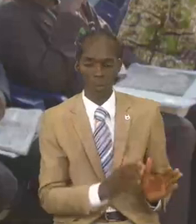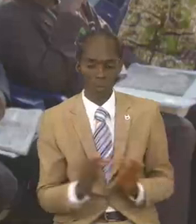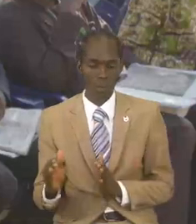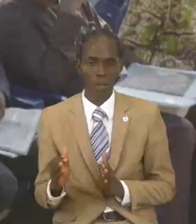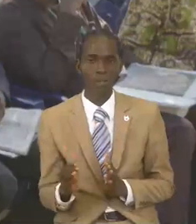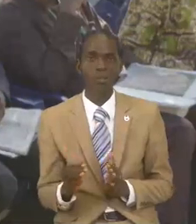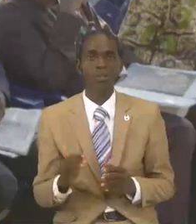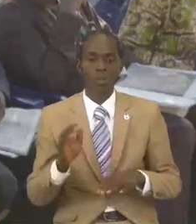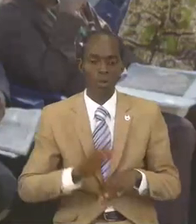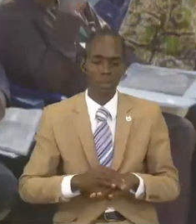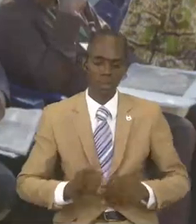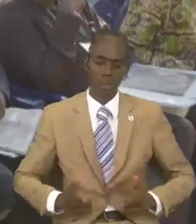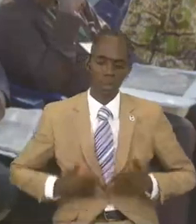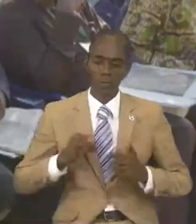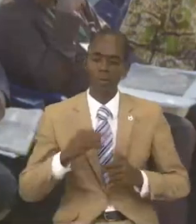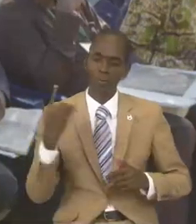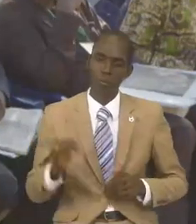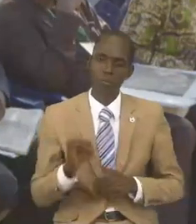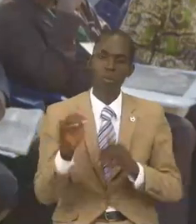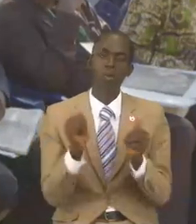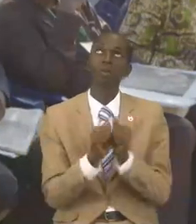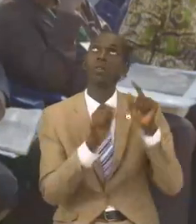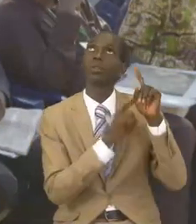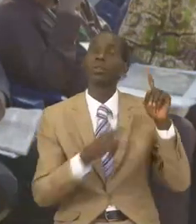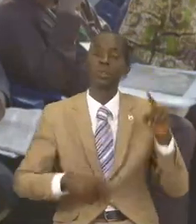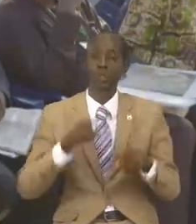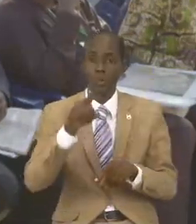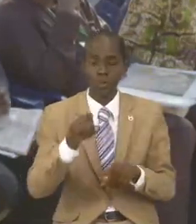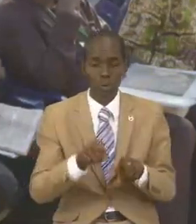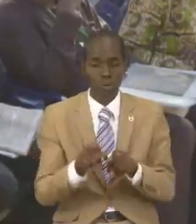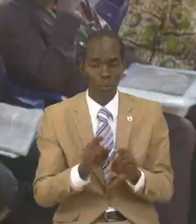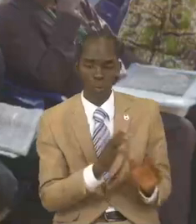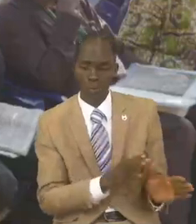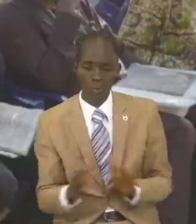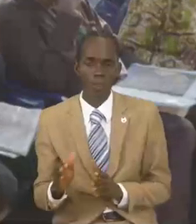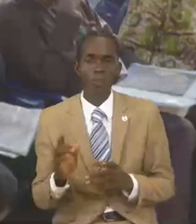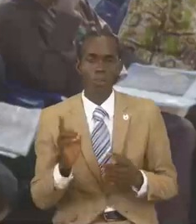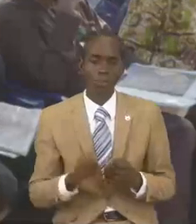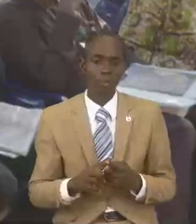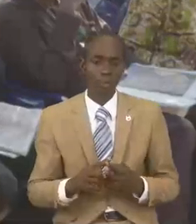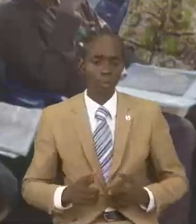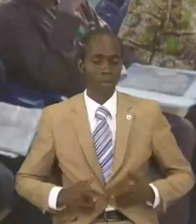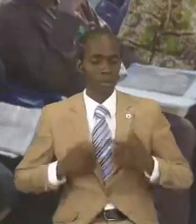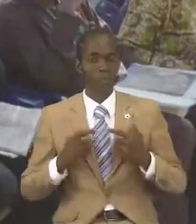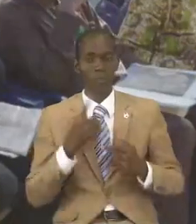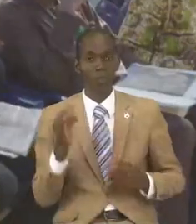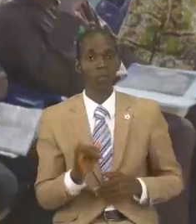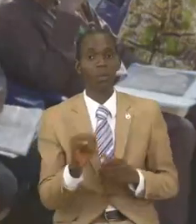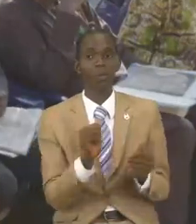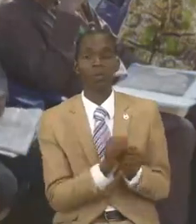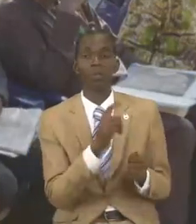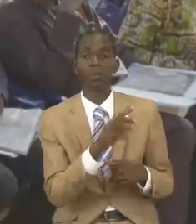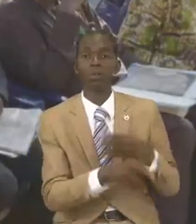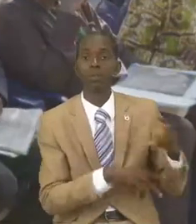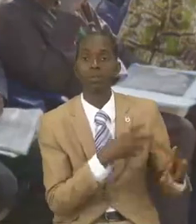Planifions de vivre pour toujours avec Dieu. Toi, planifie de vivre éternellement avec le monde. Maintenant,